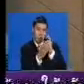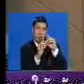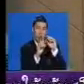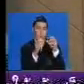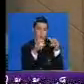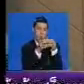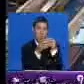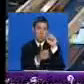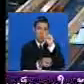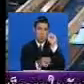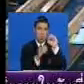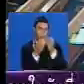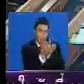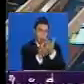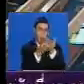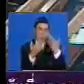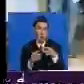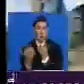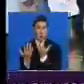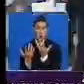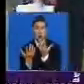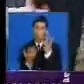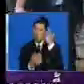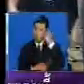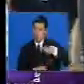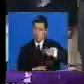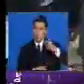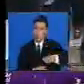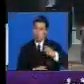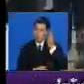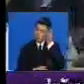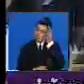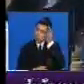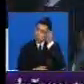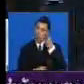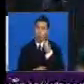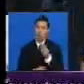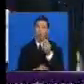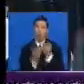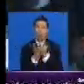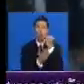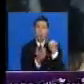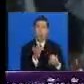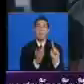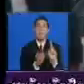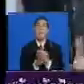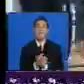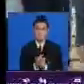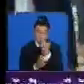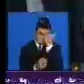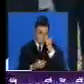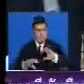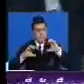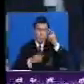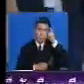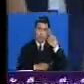องรอผลการวินิจฉัยของศาลรัฐธรรมนูญแต่สถานการณ์จากนี้ไปรัฐบาลคงเลี่ยงไม่ได้ที่จะถูกตั้งคำถามถึงแนวทาง